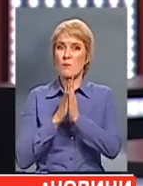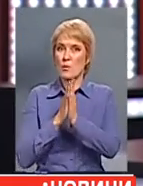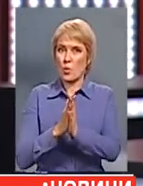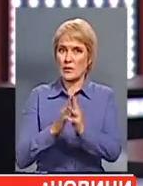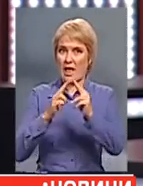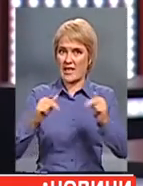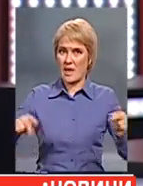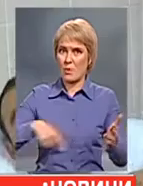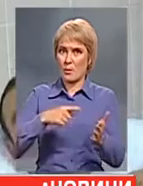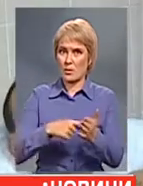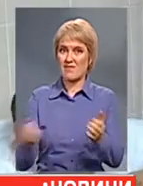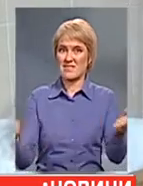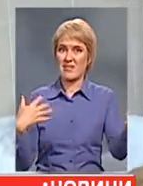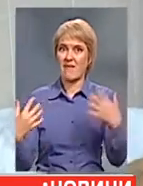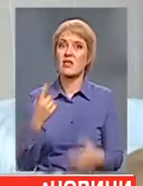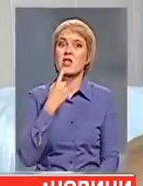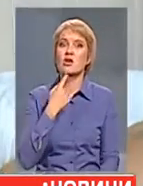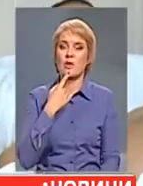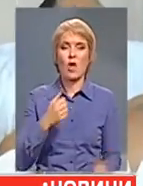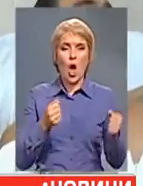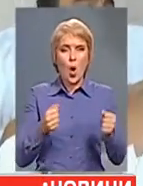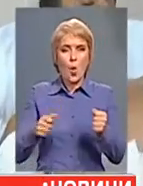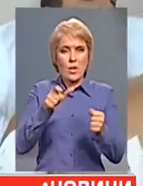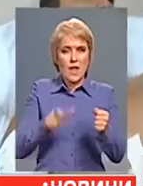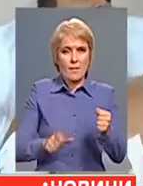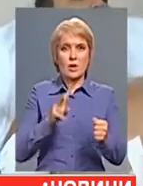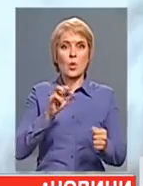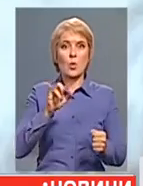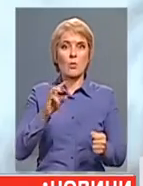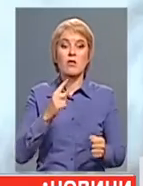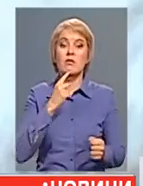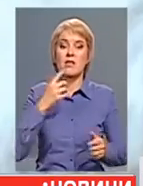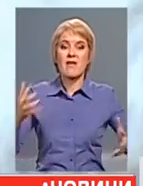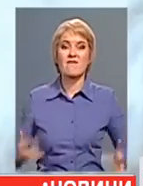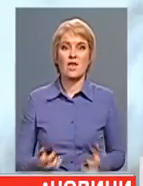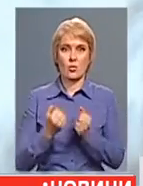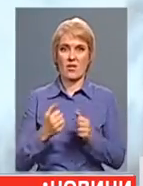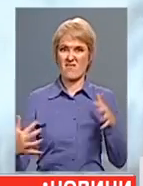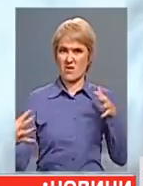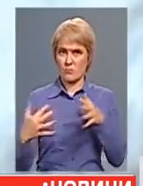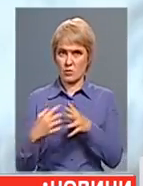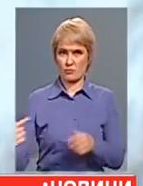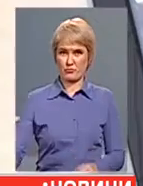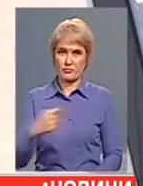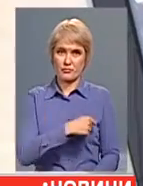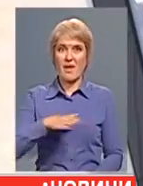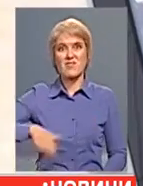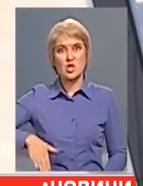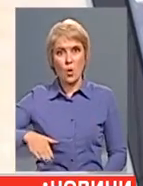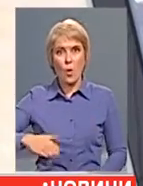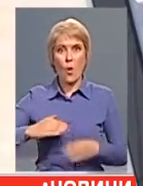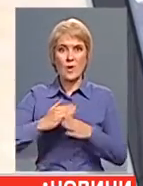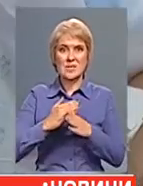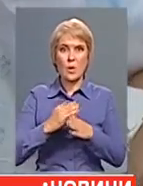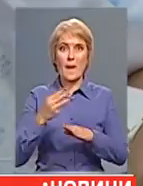бійців. Кулеметника В'ячеслава Кубина ледь врятували. У бою з диверсантами під Широкинем куля влучила йому в ногу, а осколок міни